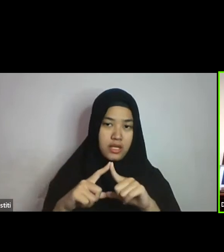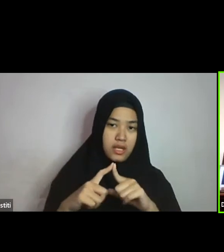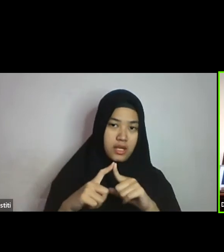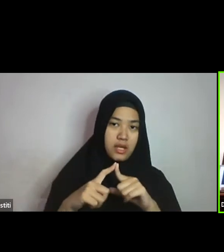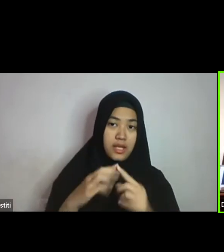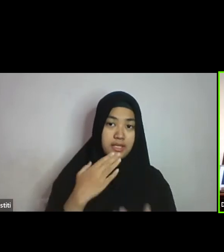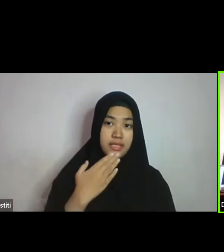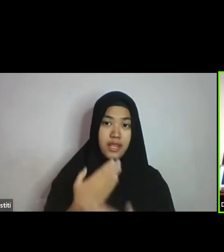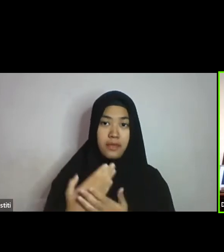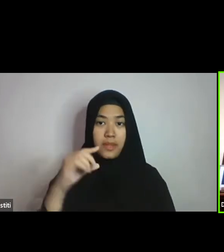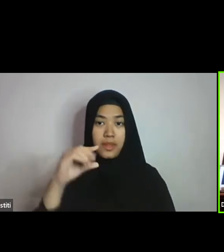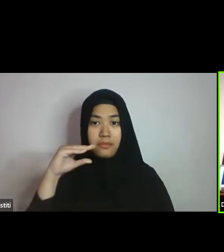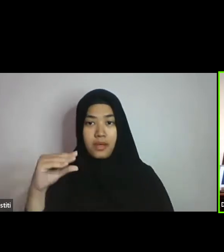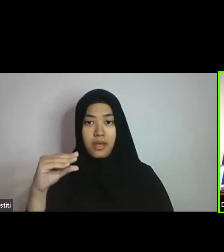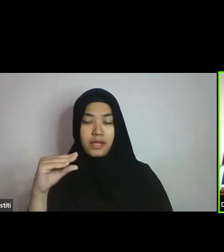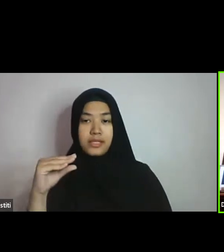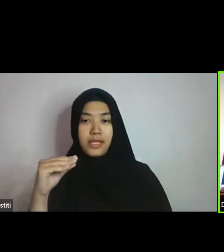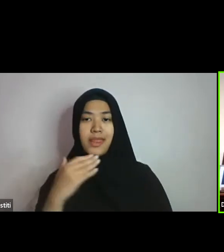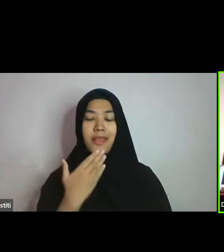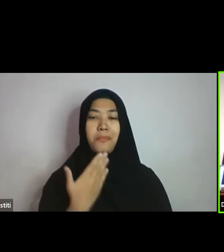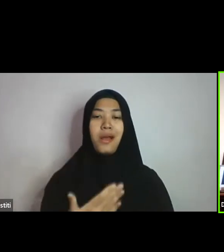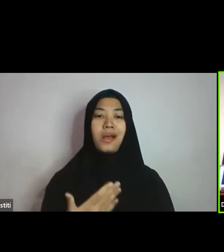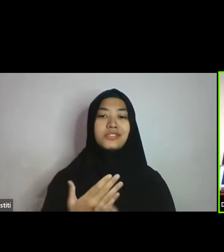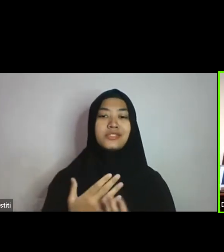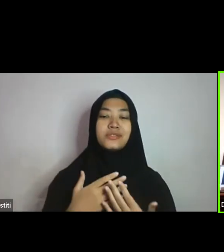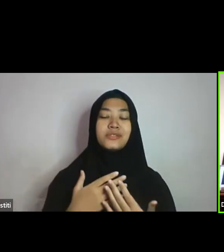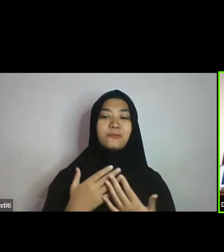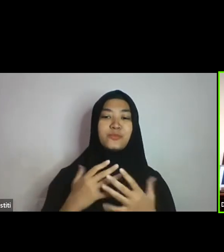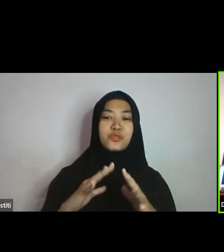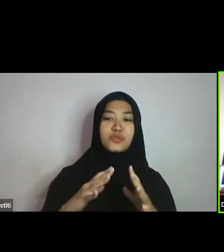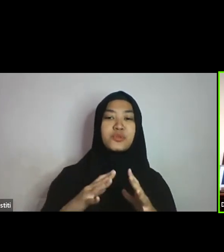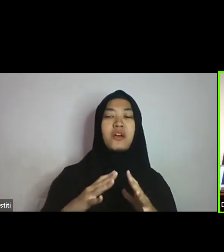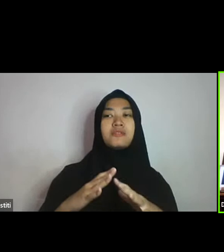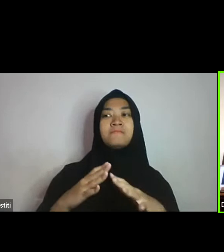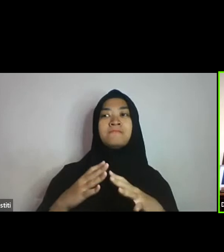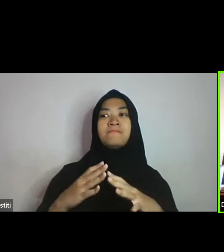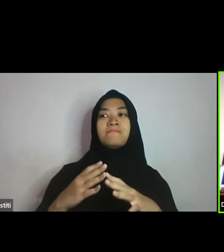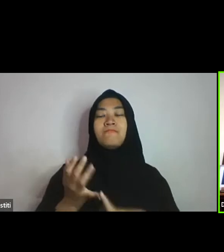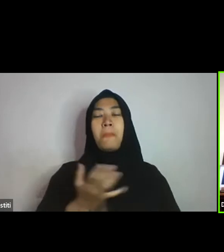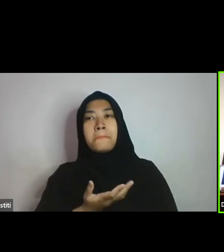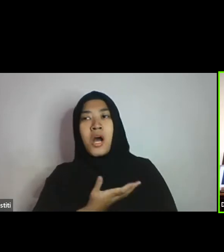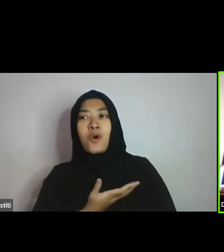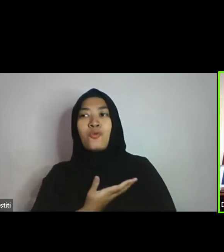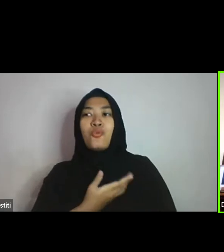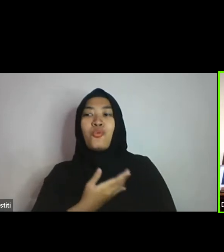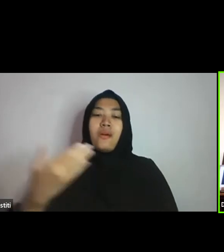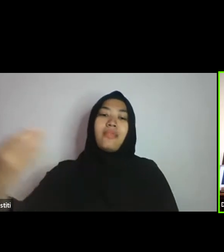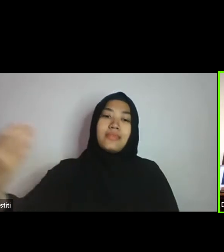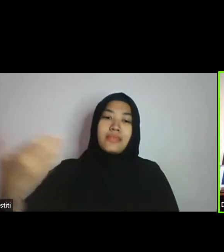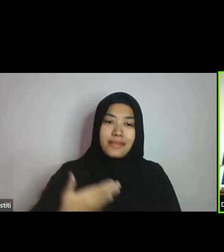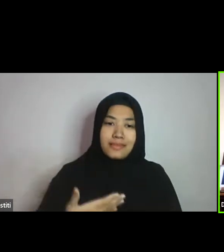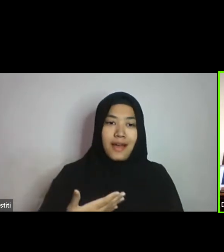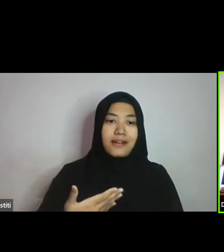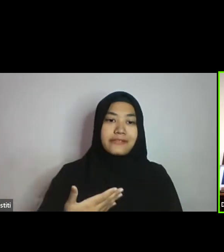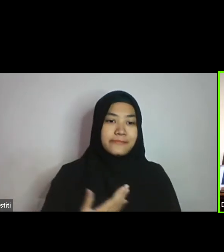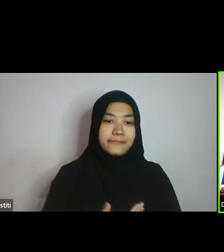selamat pagi. Terima kasih sudah meluangkan waktu untuk bersama kita pagi ini ya Bu Yeni.